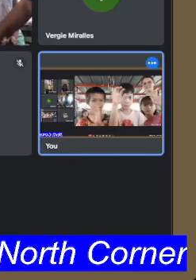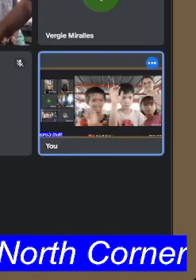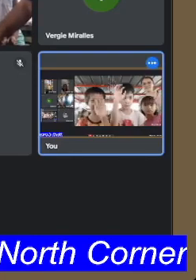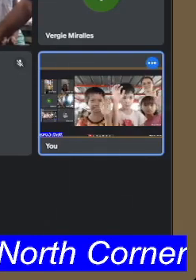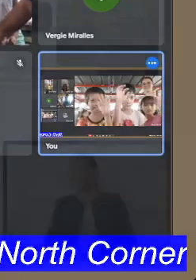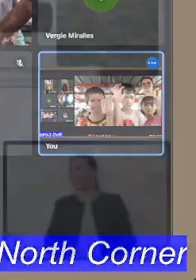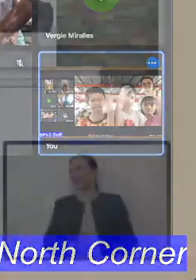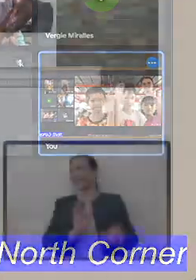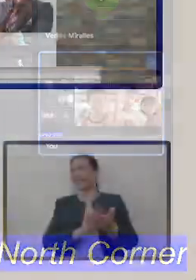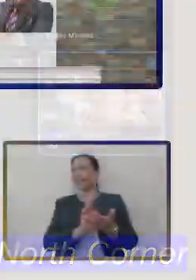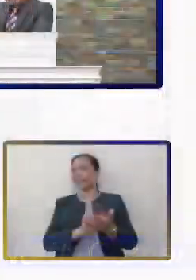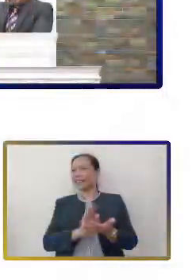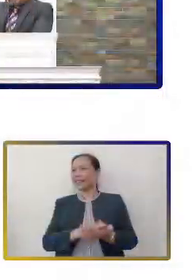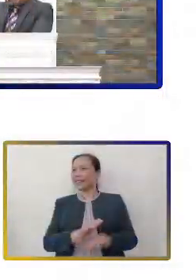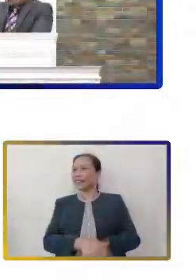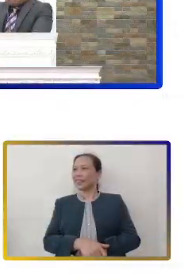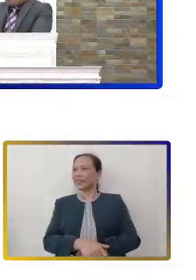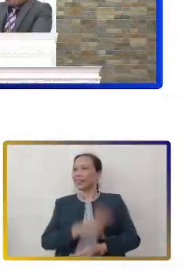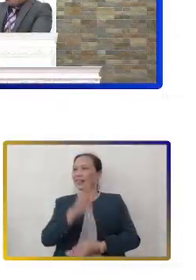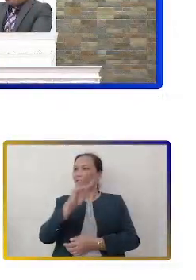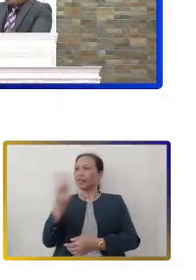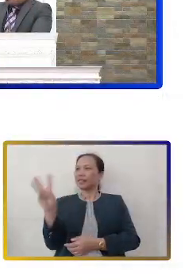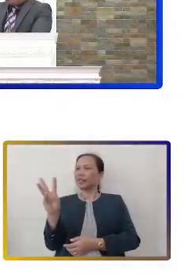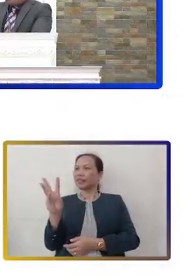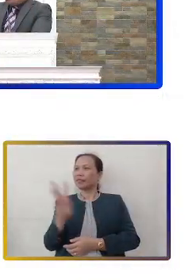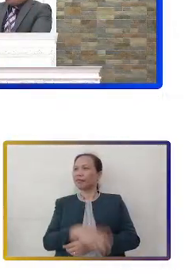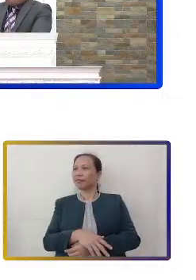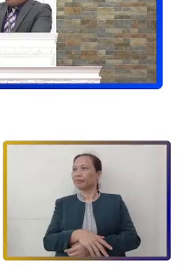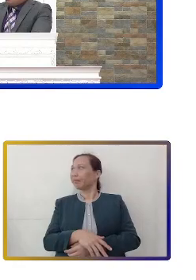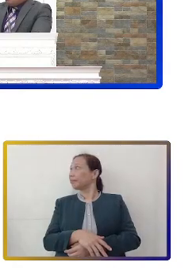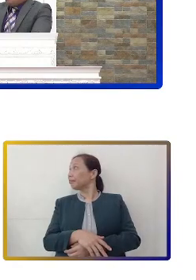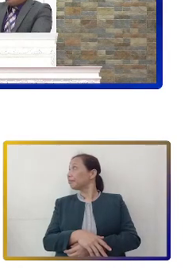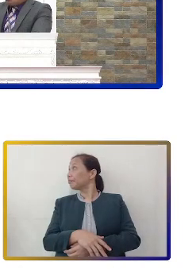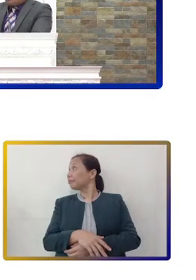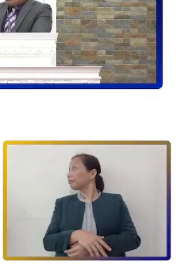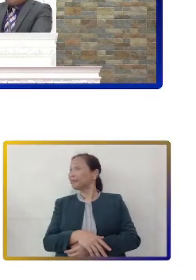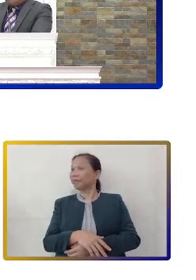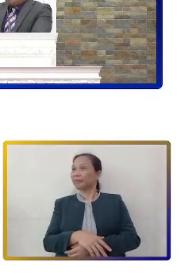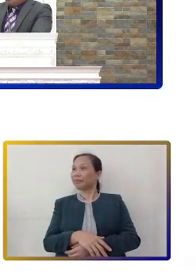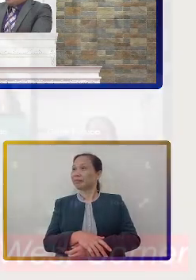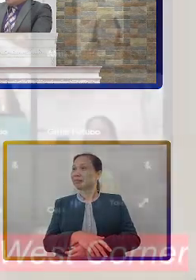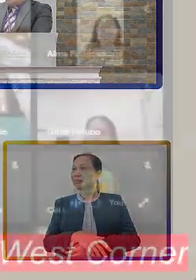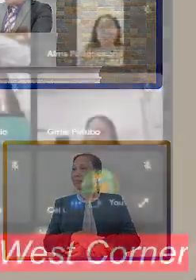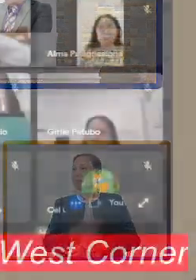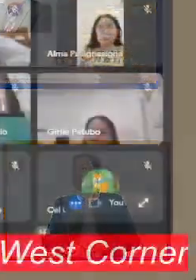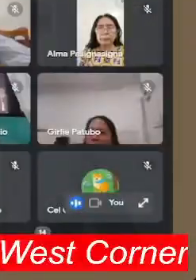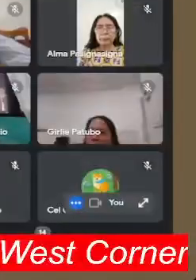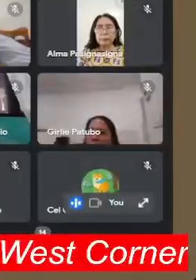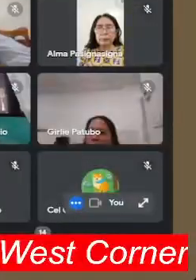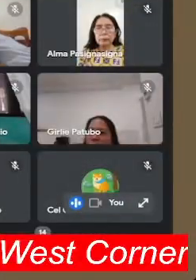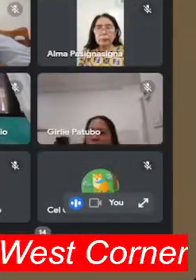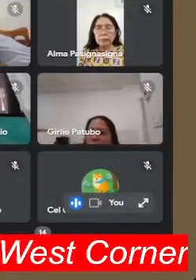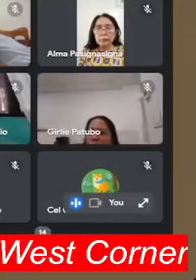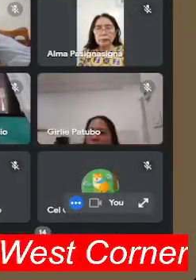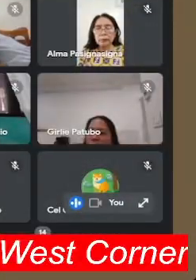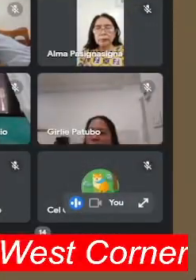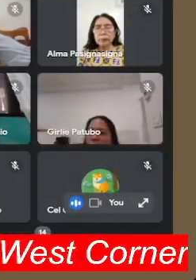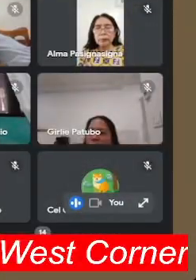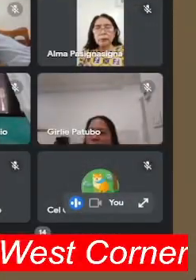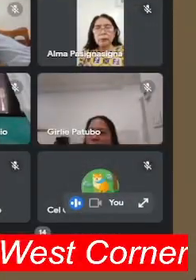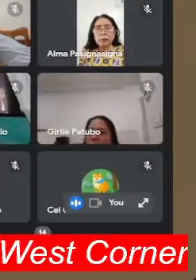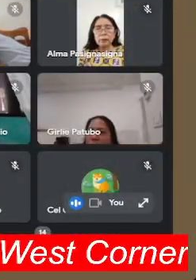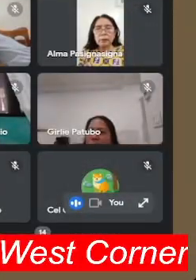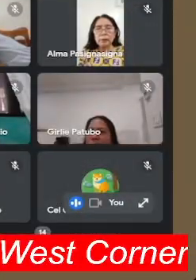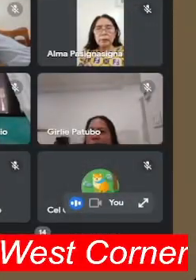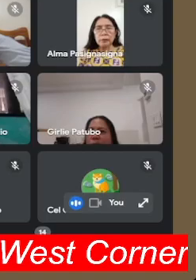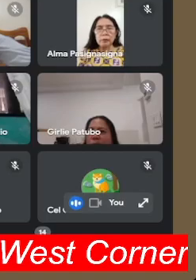Alright. And sa West Corner, from station of Sir Ted Burdine, may isang bisita. Amen. Palakpakan po